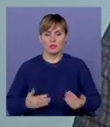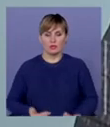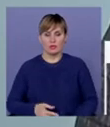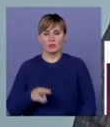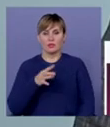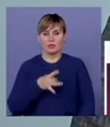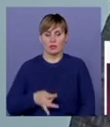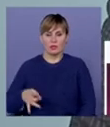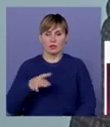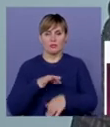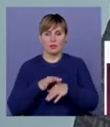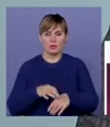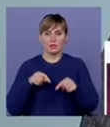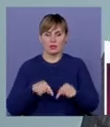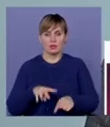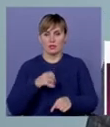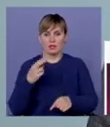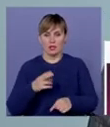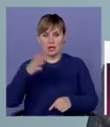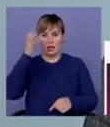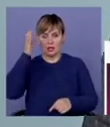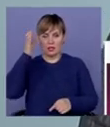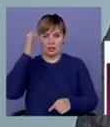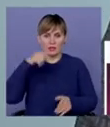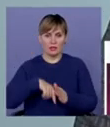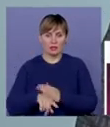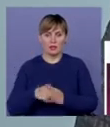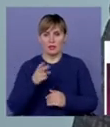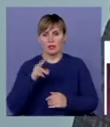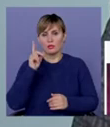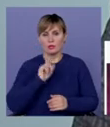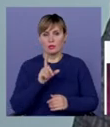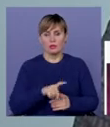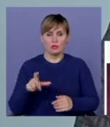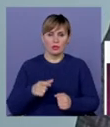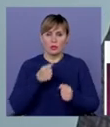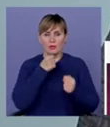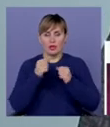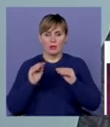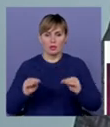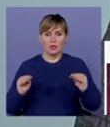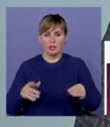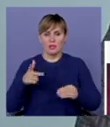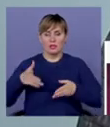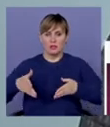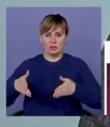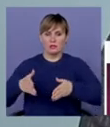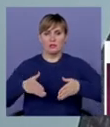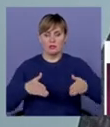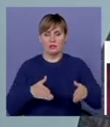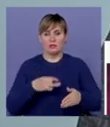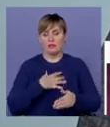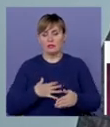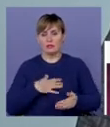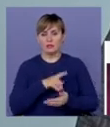Медеуского района проходит здесь, в Национальной академии наук. Для удобства людей микрофоны поставили в 3 ряда. Помимо актуальных